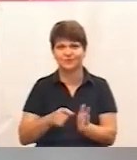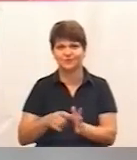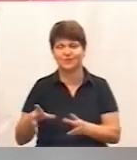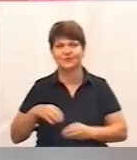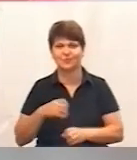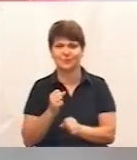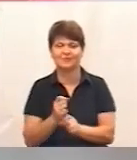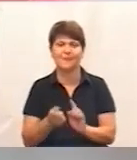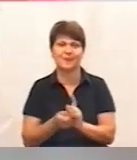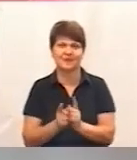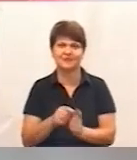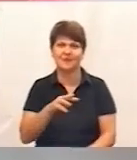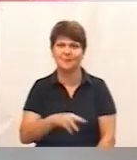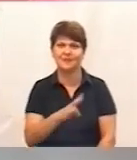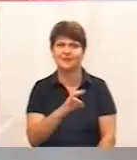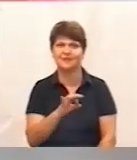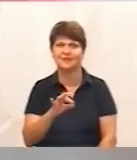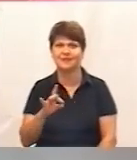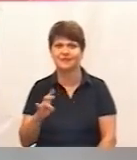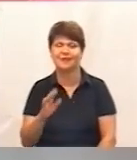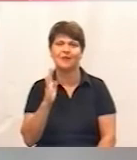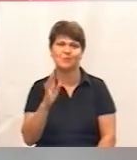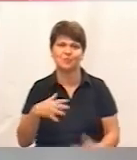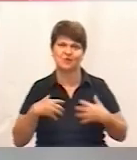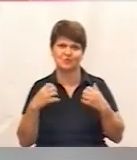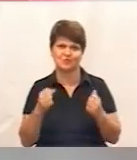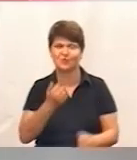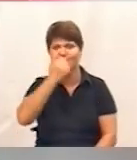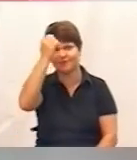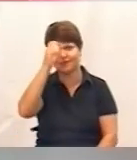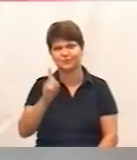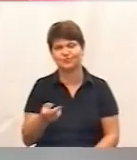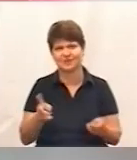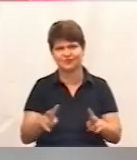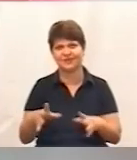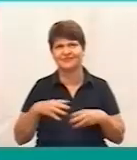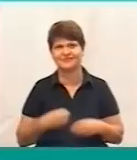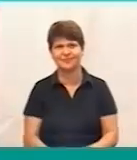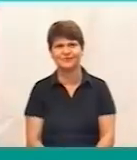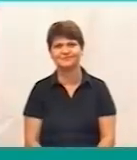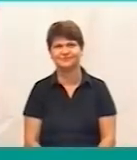працювала сурдоперекладач Марина Нікітіна. Будьте здорові і дякую, що залишаєтесь з нами.